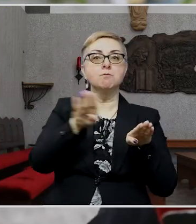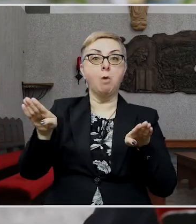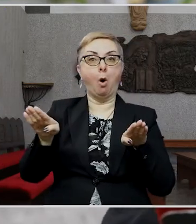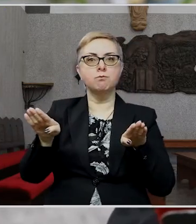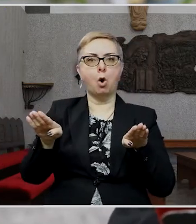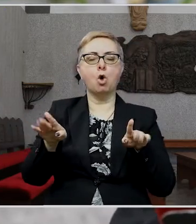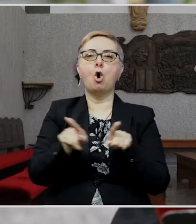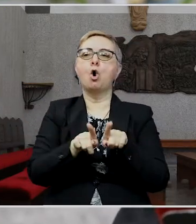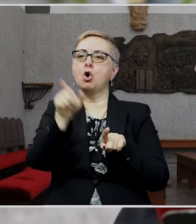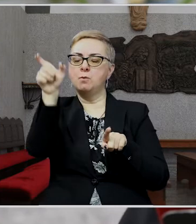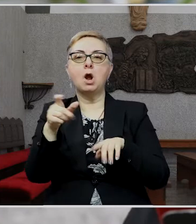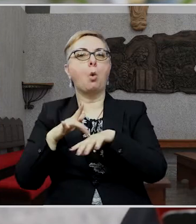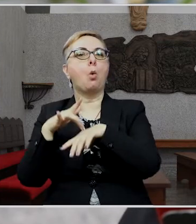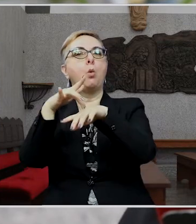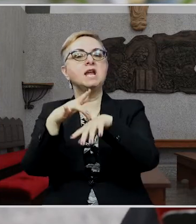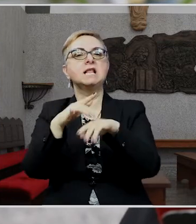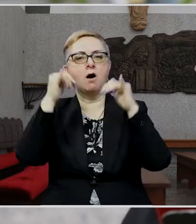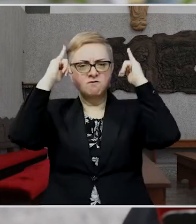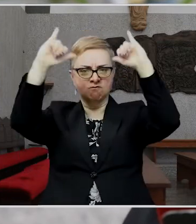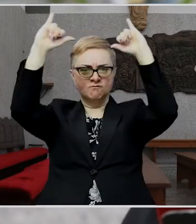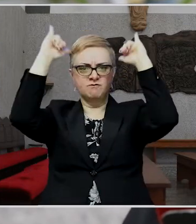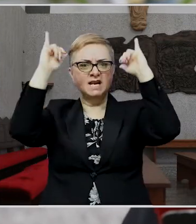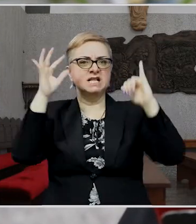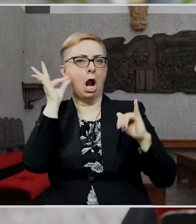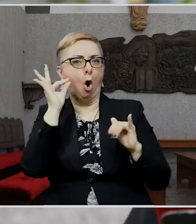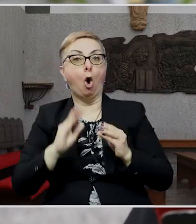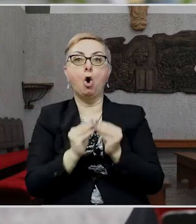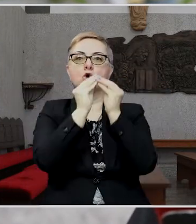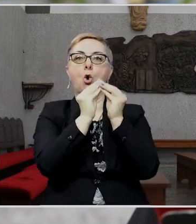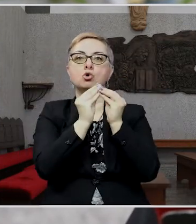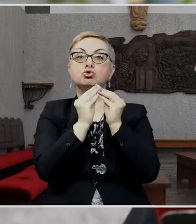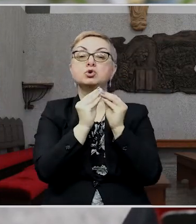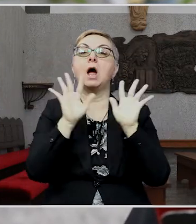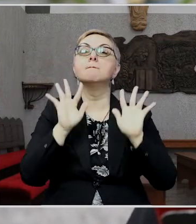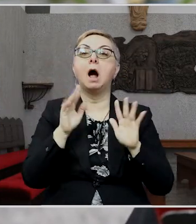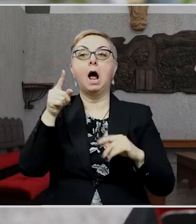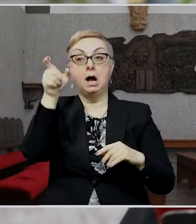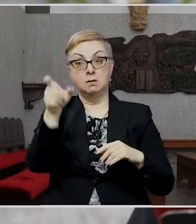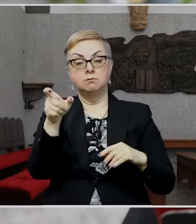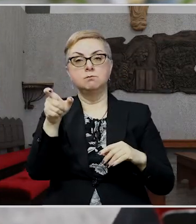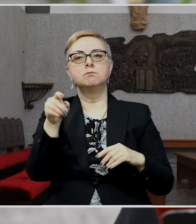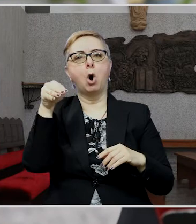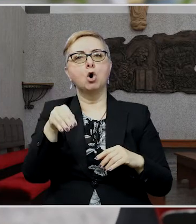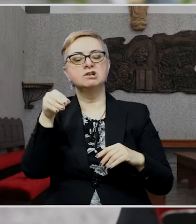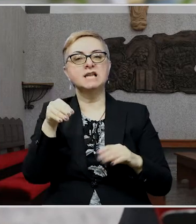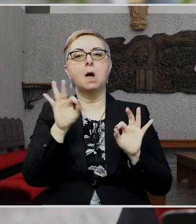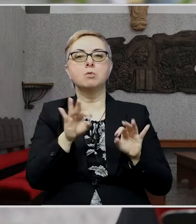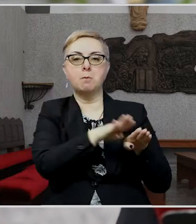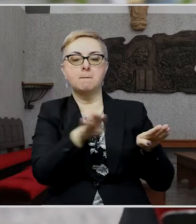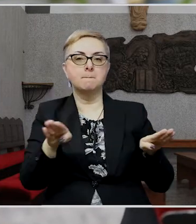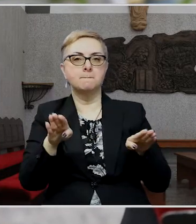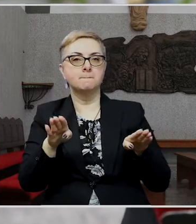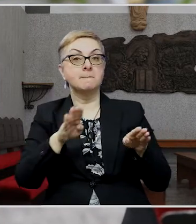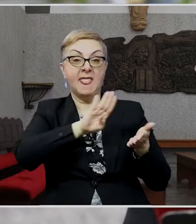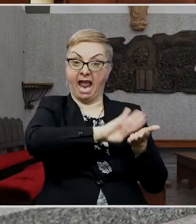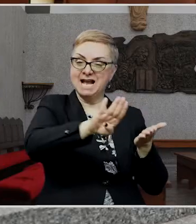come guida per farsi un vitello d'oro mosè non se la sente di mettere da parte la sua